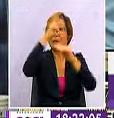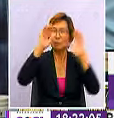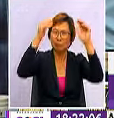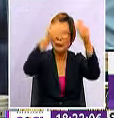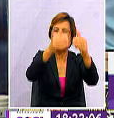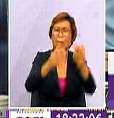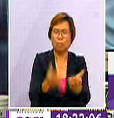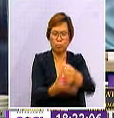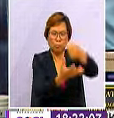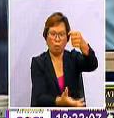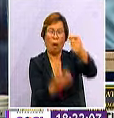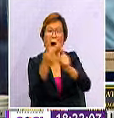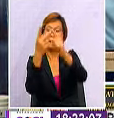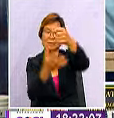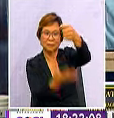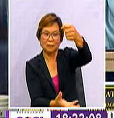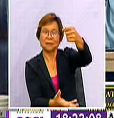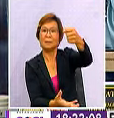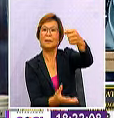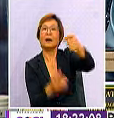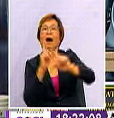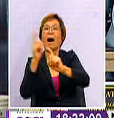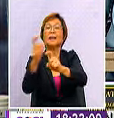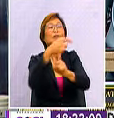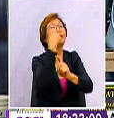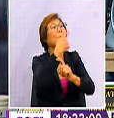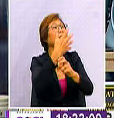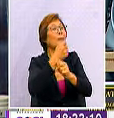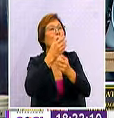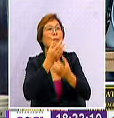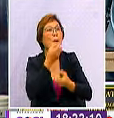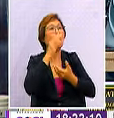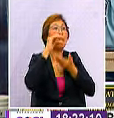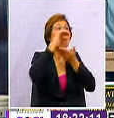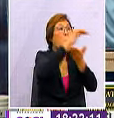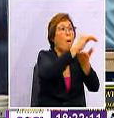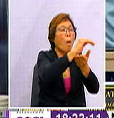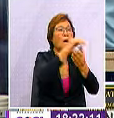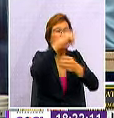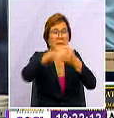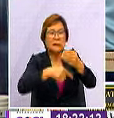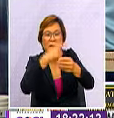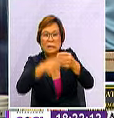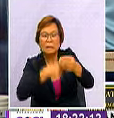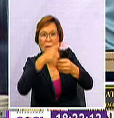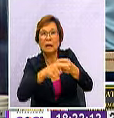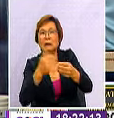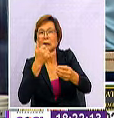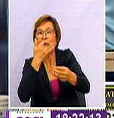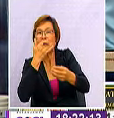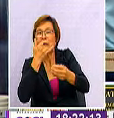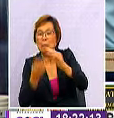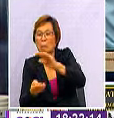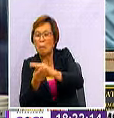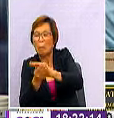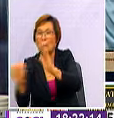kerajaan, peruntukan khas disediakan sebagai ganjaran kepada mana-mana yang dapat menyalurkan maklumat tentang sebarang salah laku